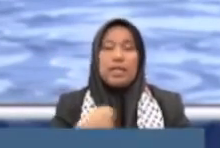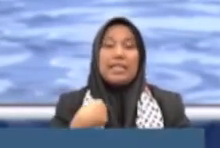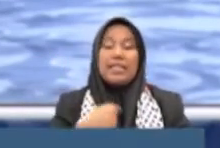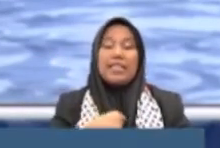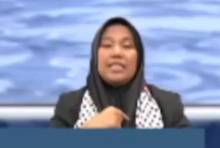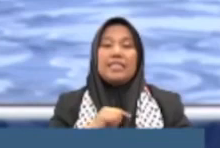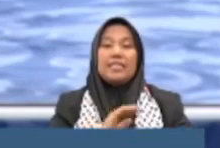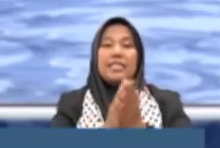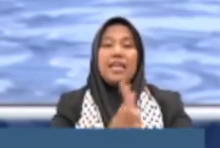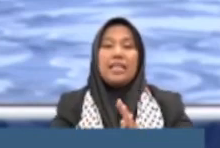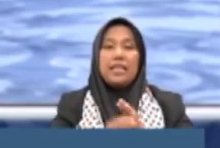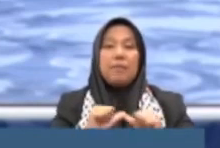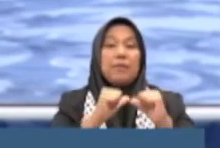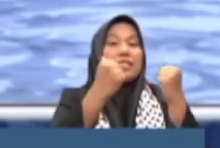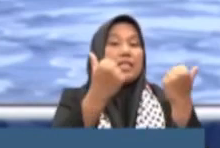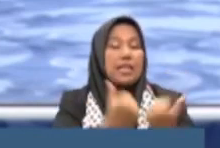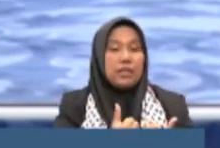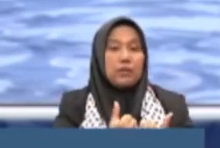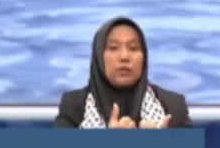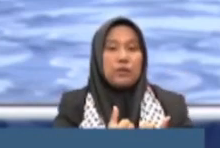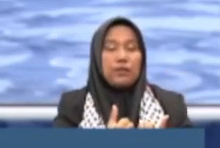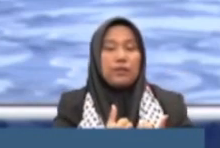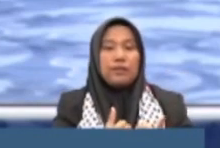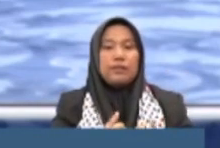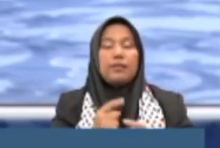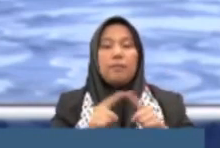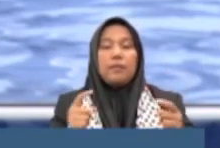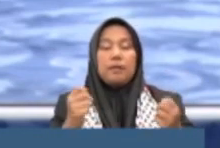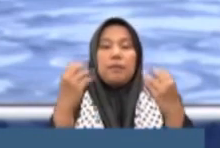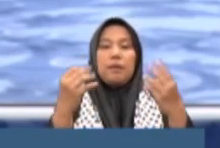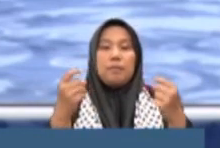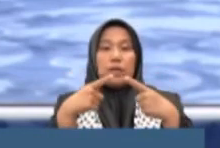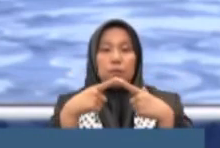associate. Tetapi oleh kerana ada beberapa keputusan mereka,